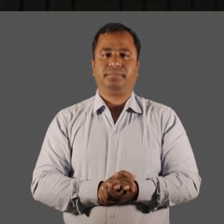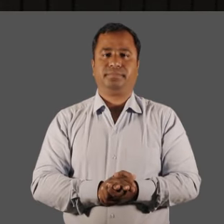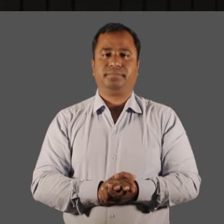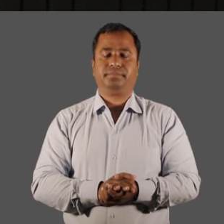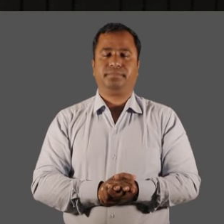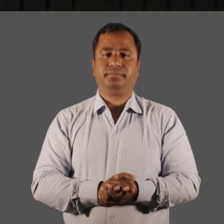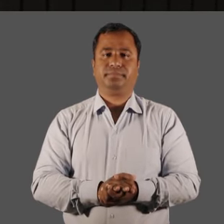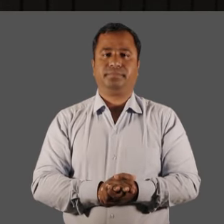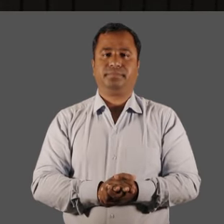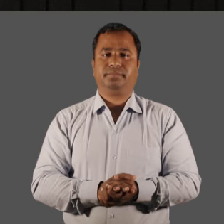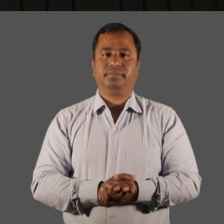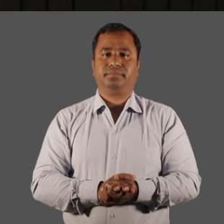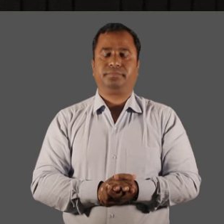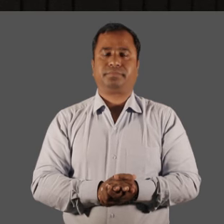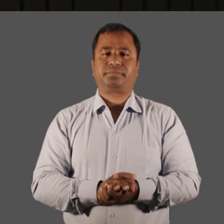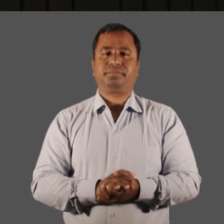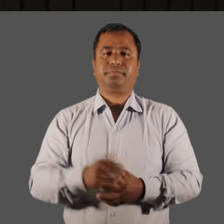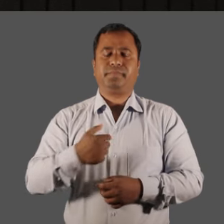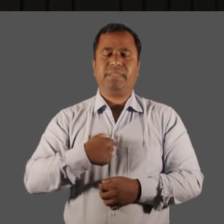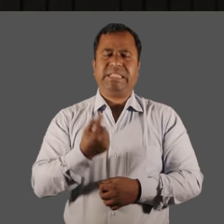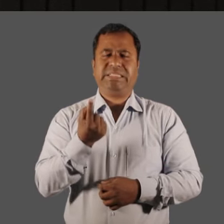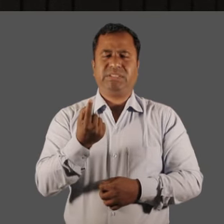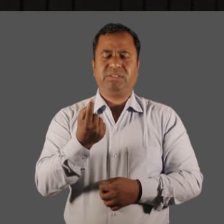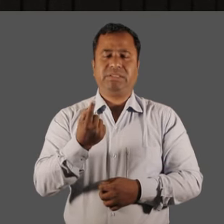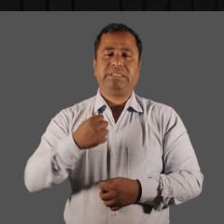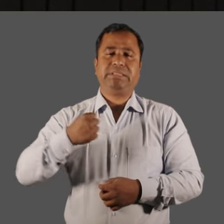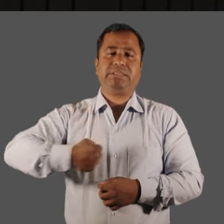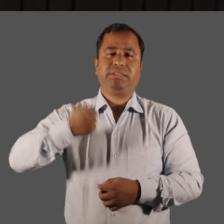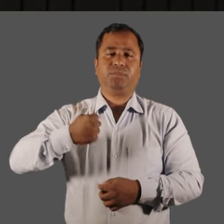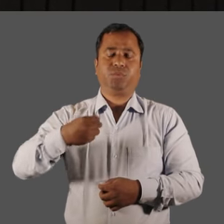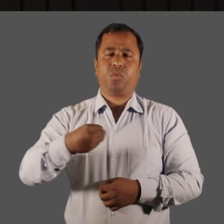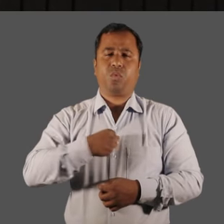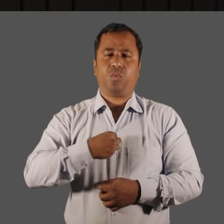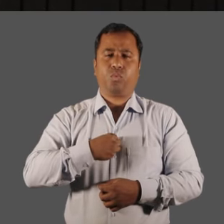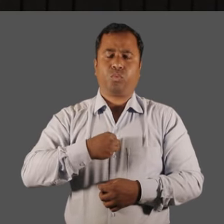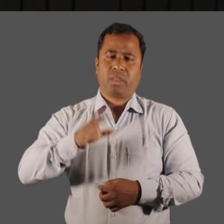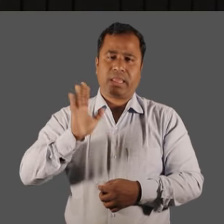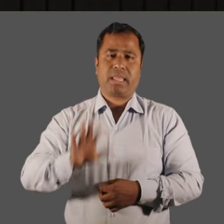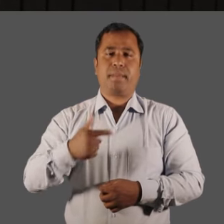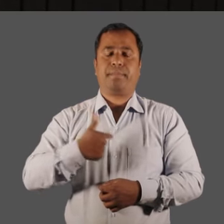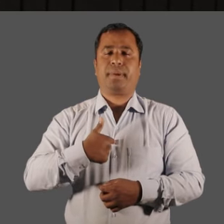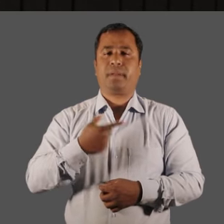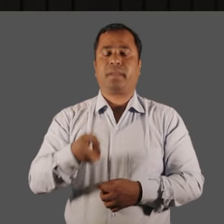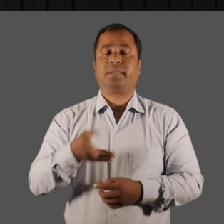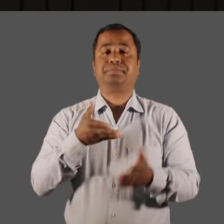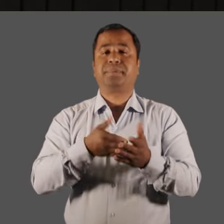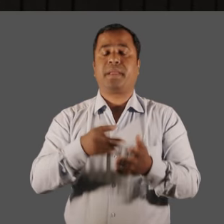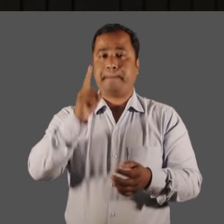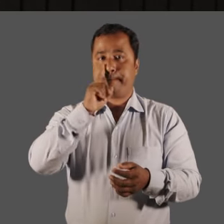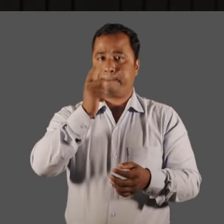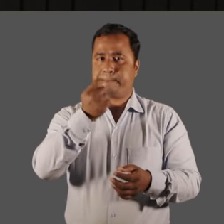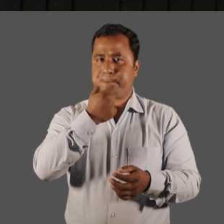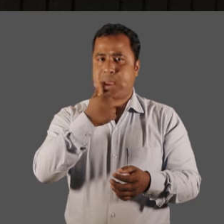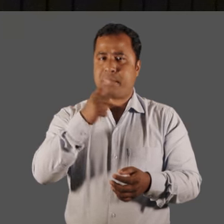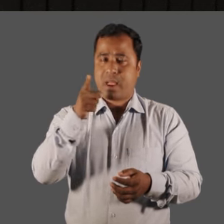আমি মানে আমার কিছু, কিছু আক্ষেপ সারা জীবন থেকে যাবে। আমি কখনো আমার বাবা-মার কাছ থেকে